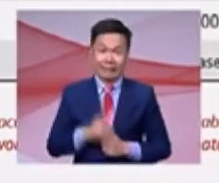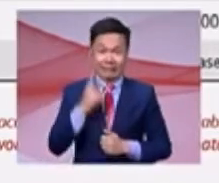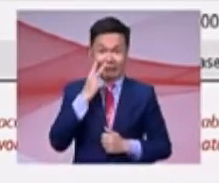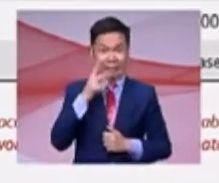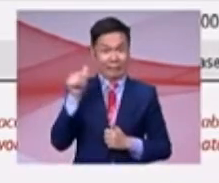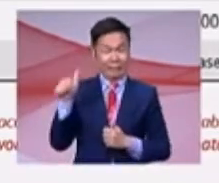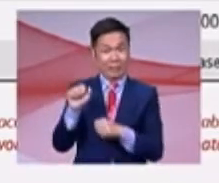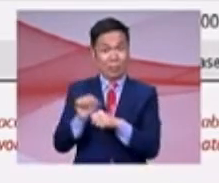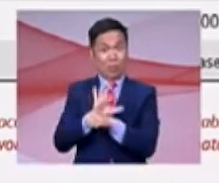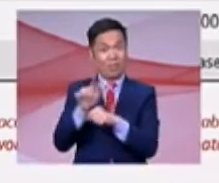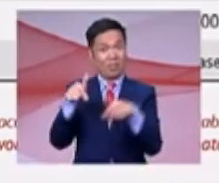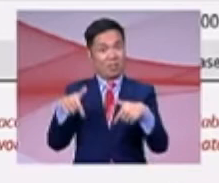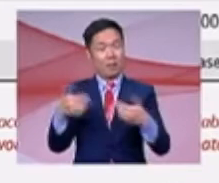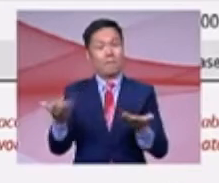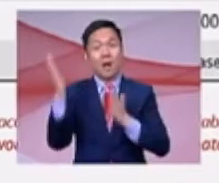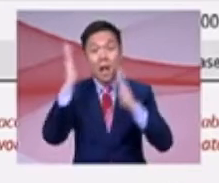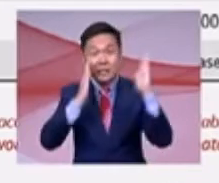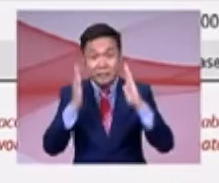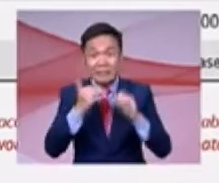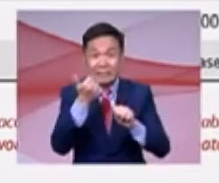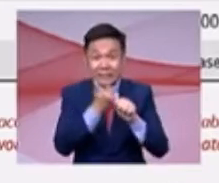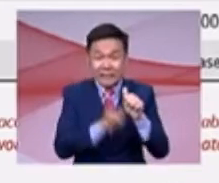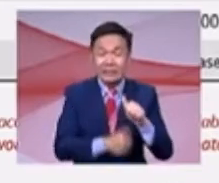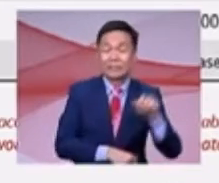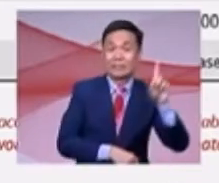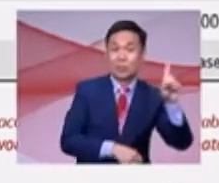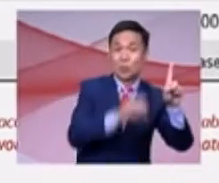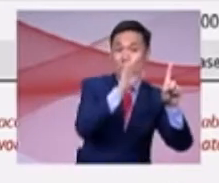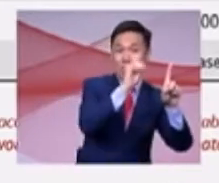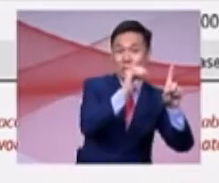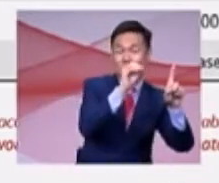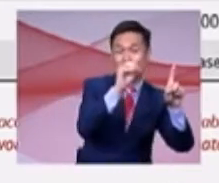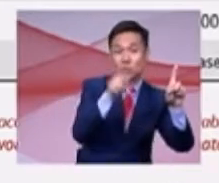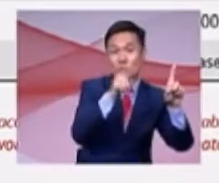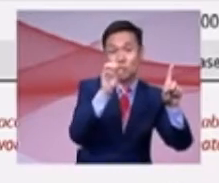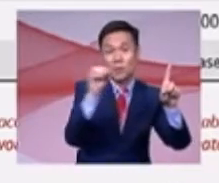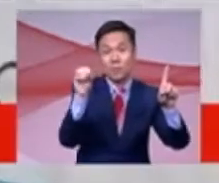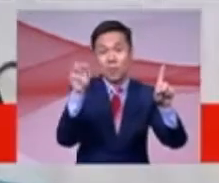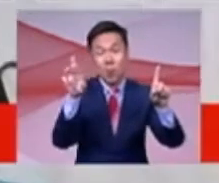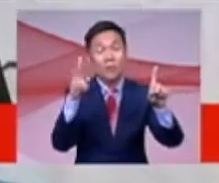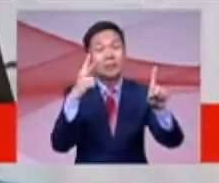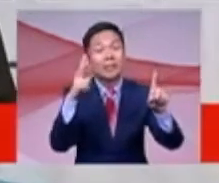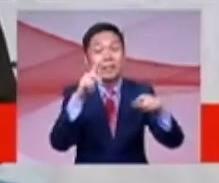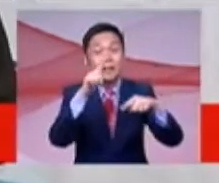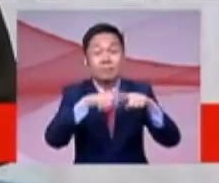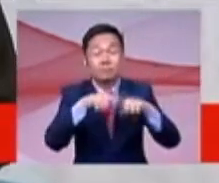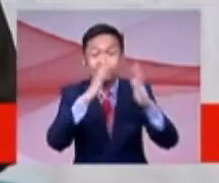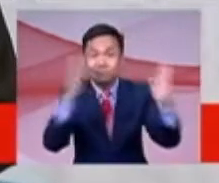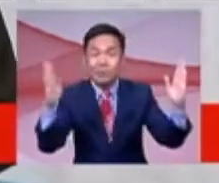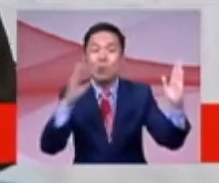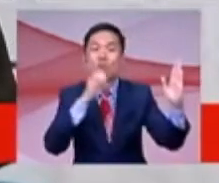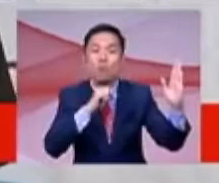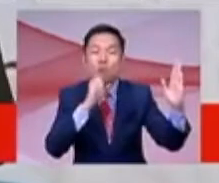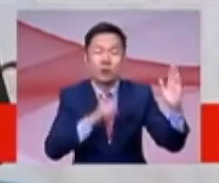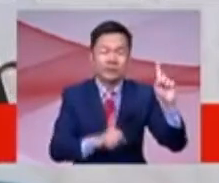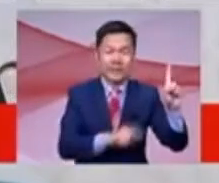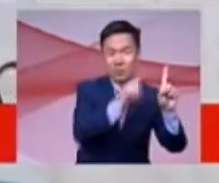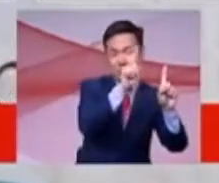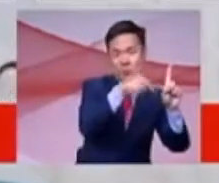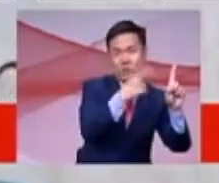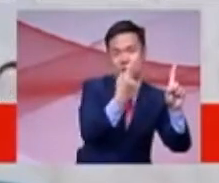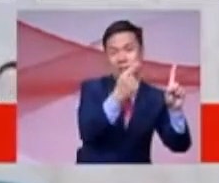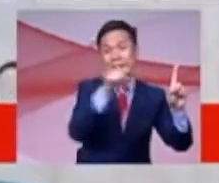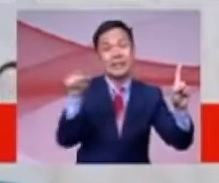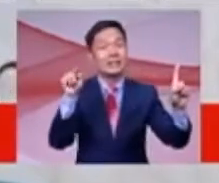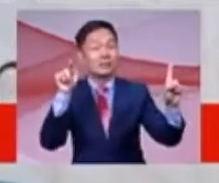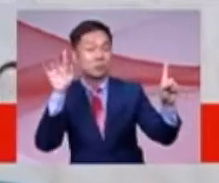kes COVID-19 di Malaysia bagi setiap 100,000 penduduk mengikut usia. Dan daripada 1 Januari hingga 7 Mei,